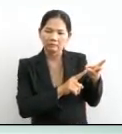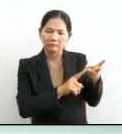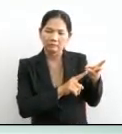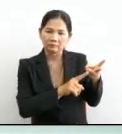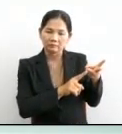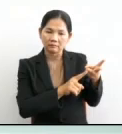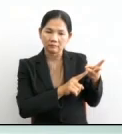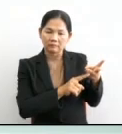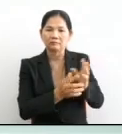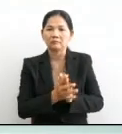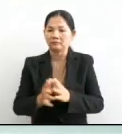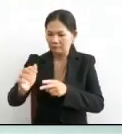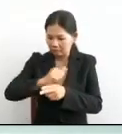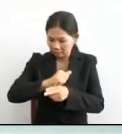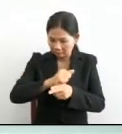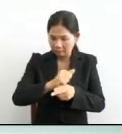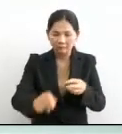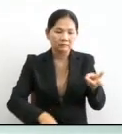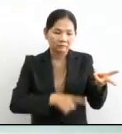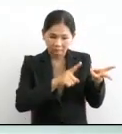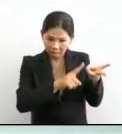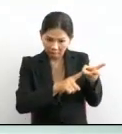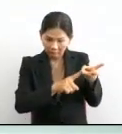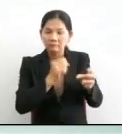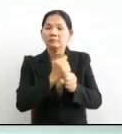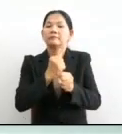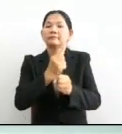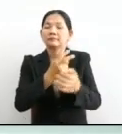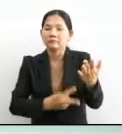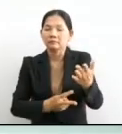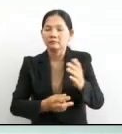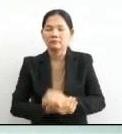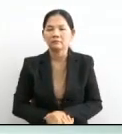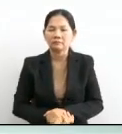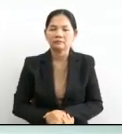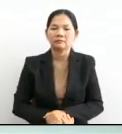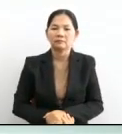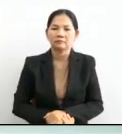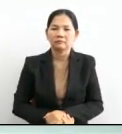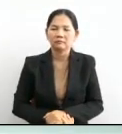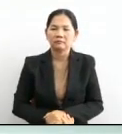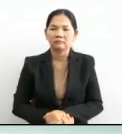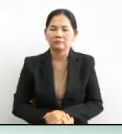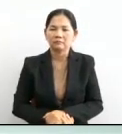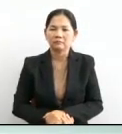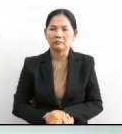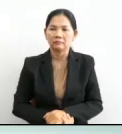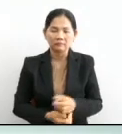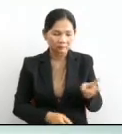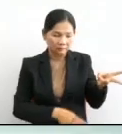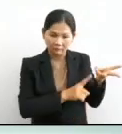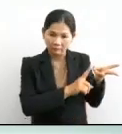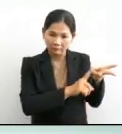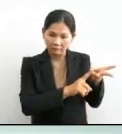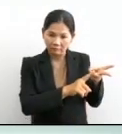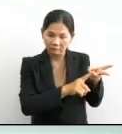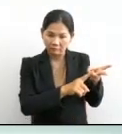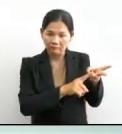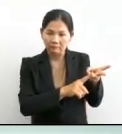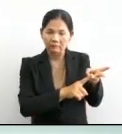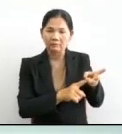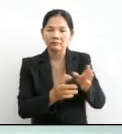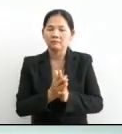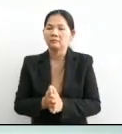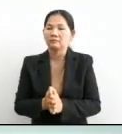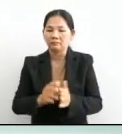máu chàng chấn nó không làm hát tiệt bày nắng cái ai con thua ấy à rốt ấy ta có chà là ổn á cứ rốt vế và chân nạ